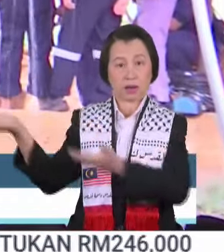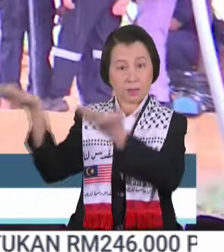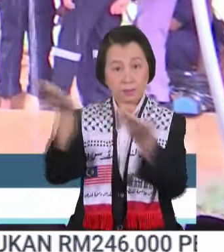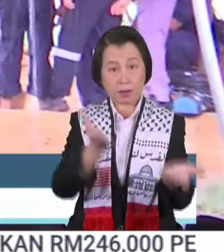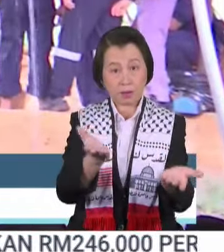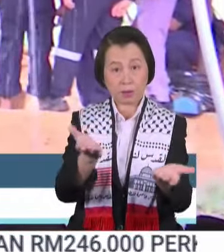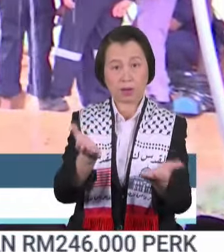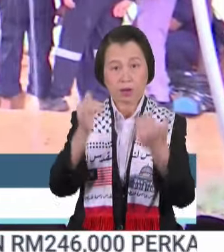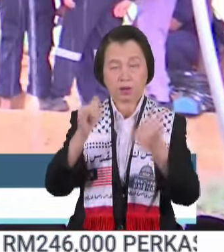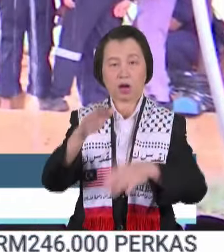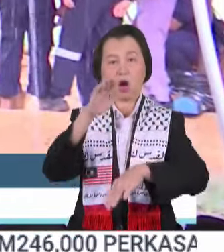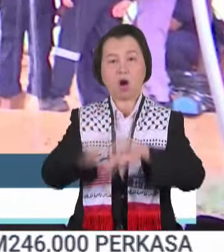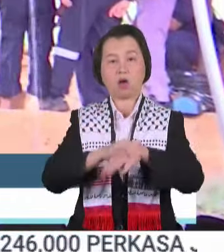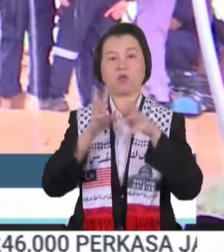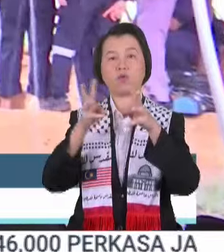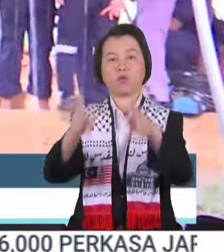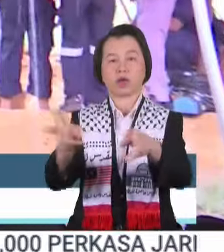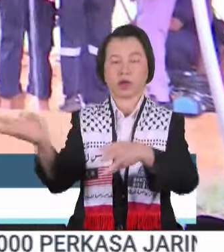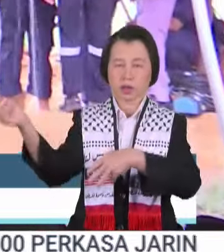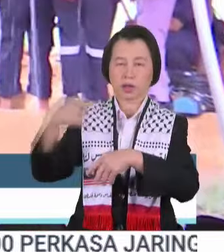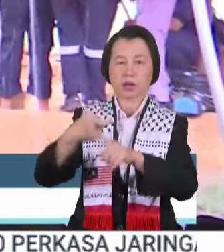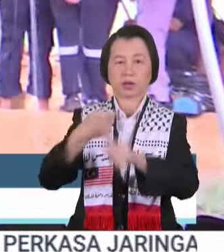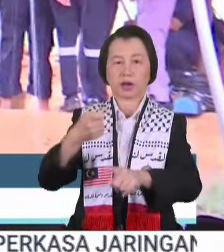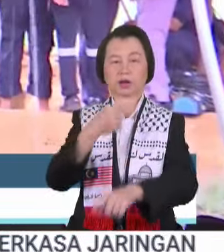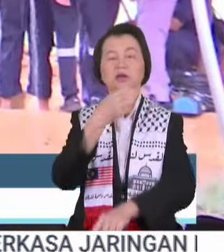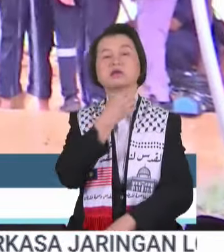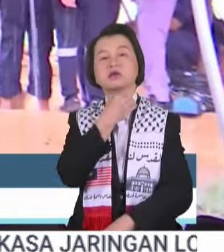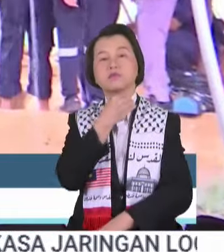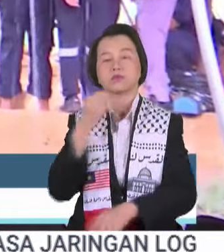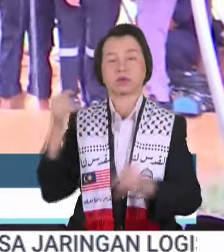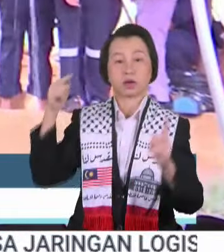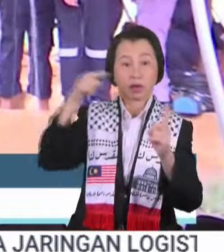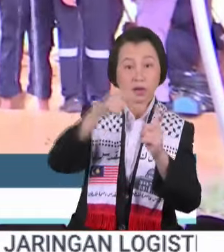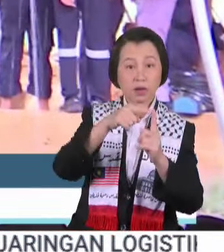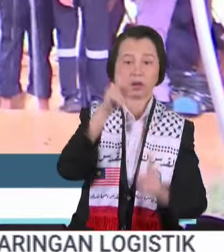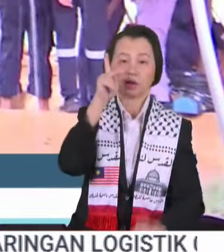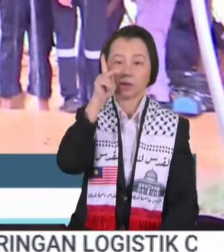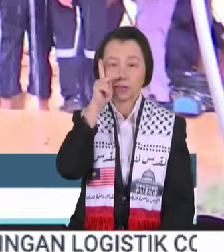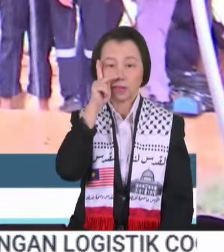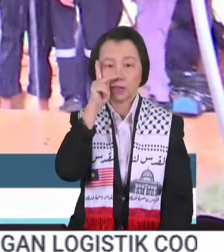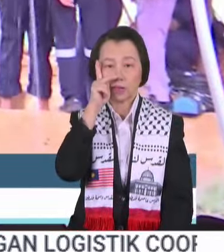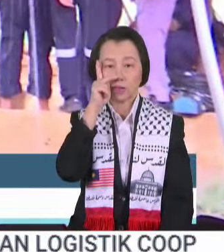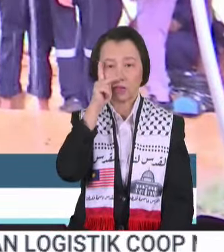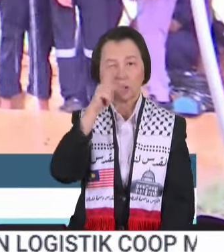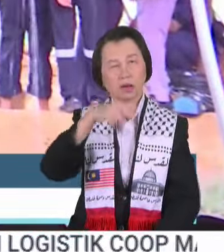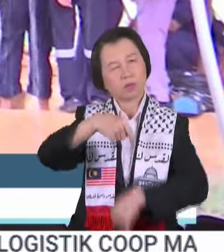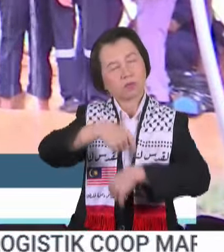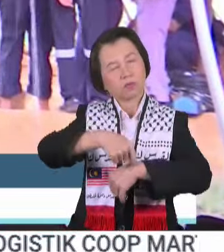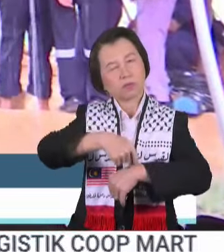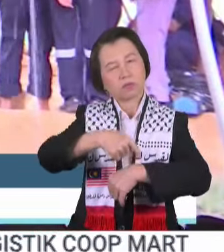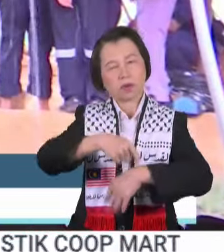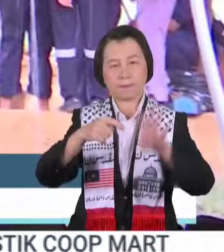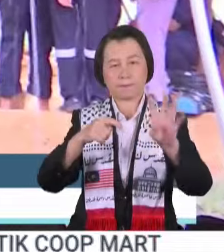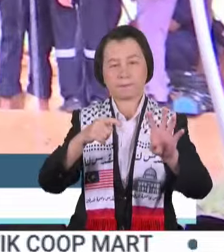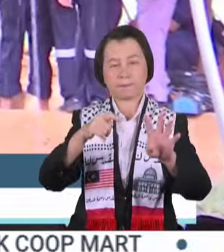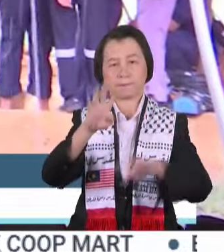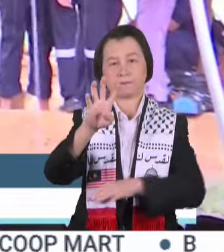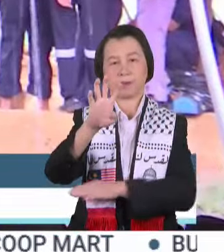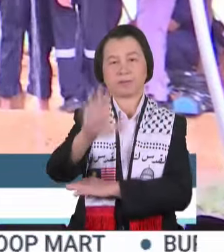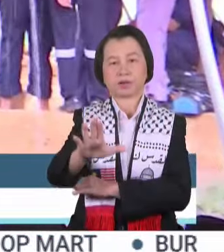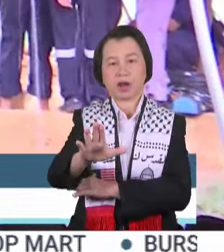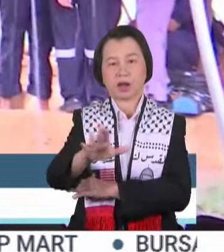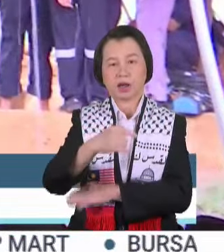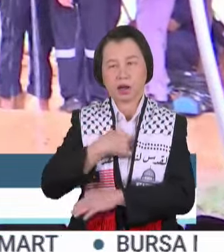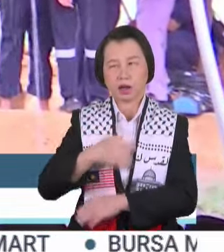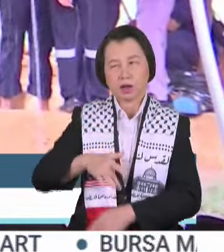jenazah dalam perjalanan dari Ipoh menuju ke Kedah kira-kira pukul 4 petang tadi, dan saya